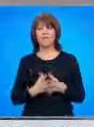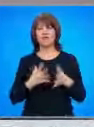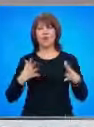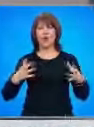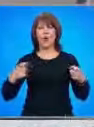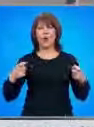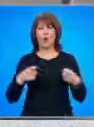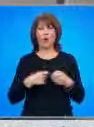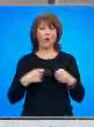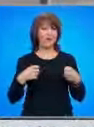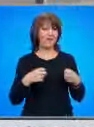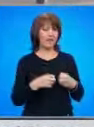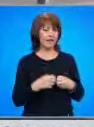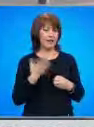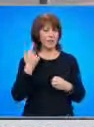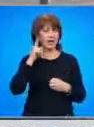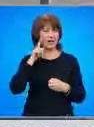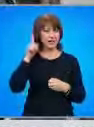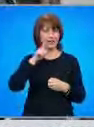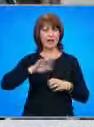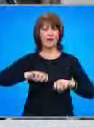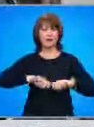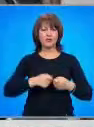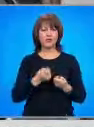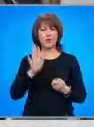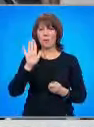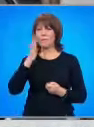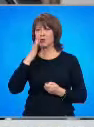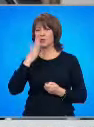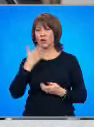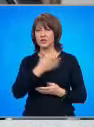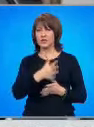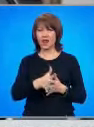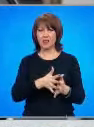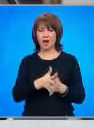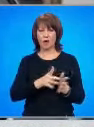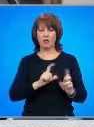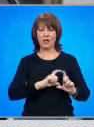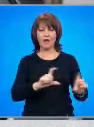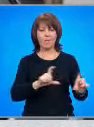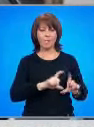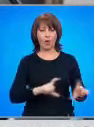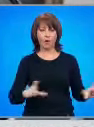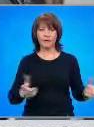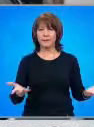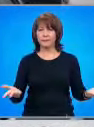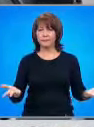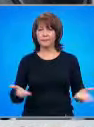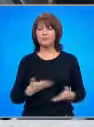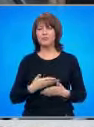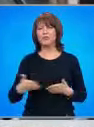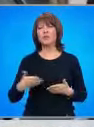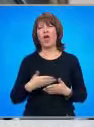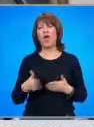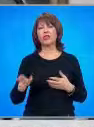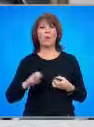конфликтен. Само преди дни потрошил прозорците на блока. Почупи прозорците на хората. Изварям да гремете, хвърляй ги долу. Постоянно